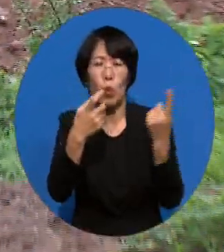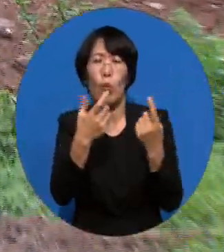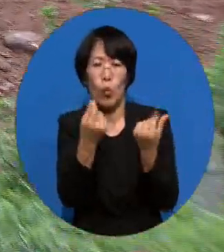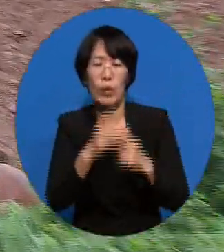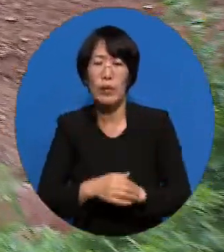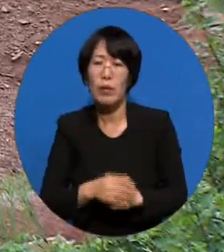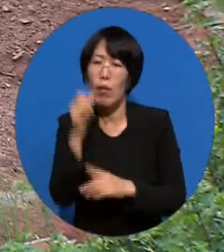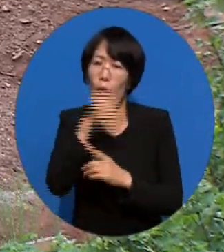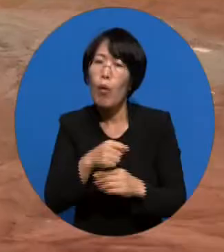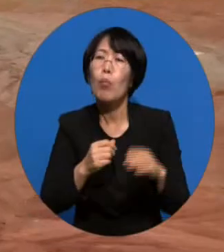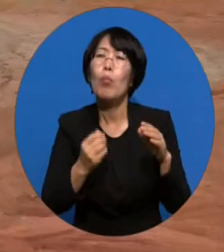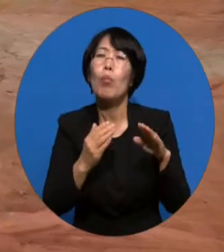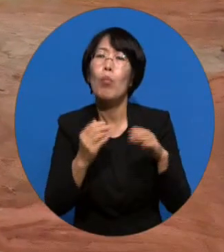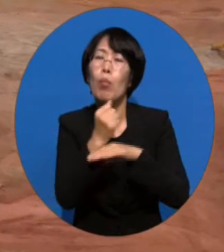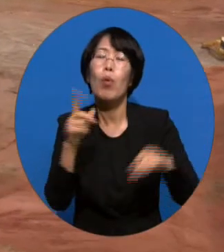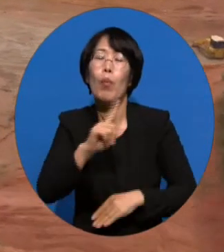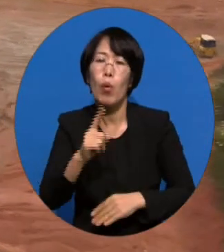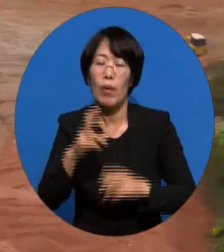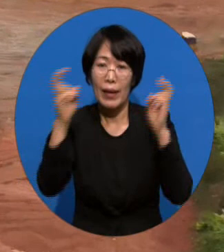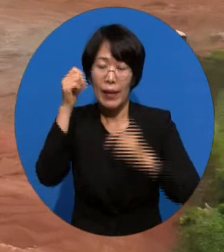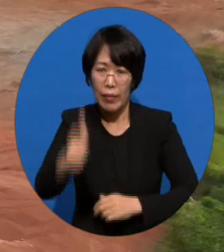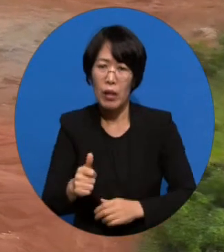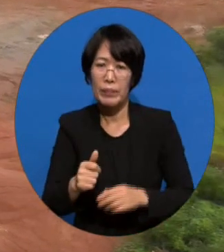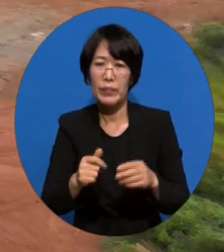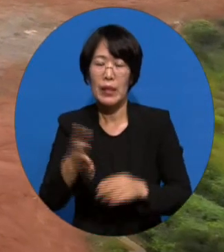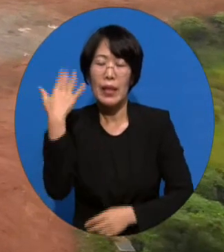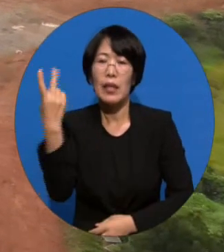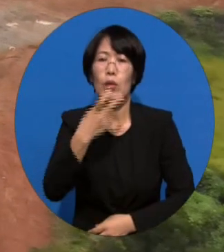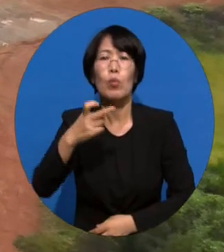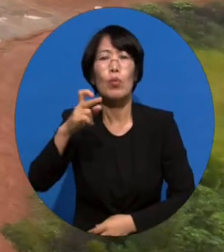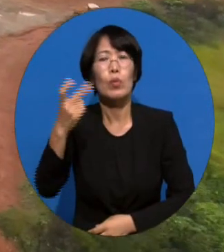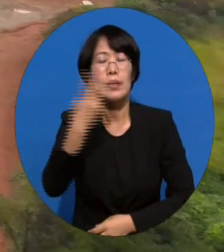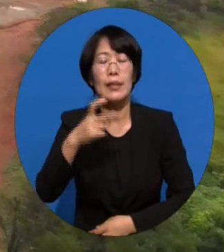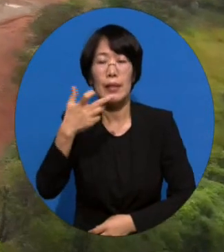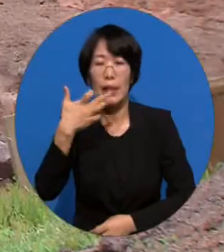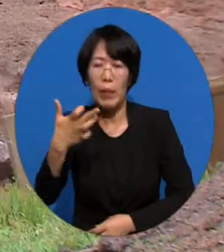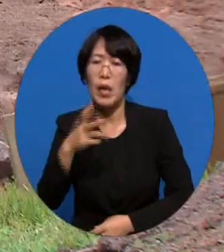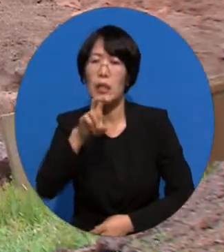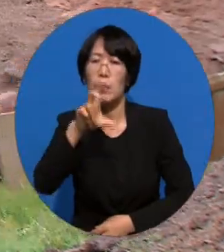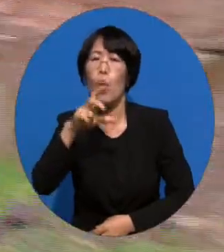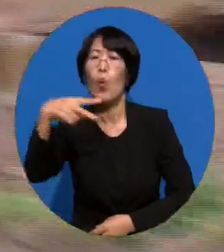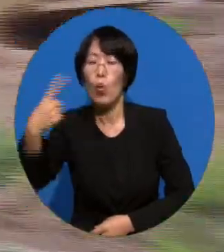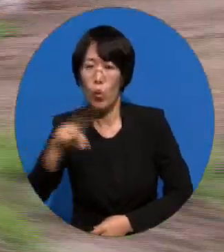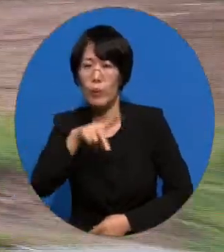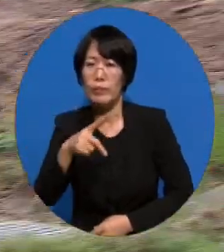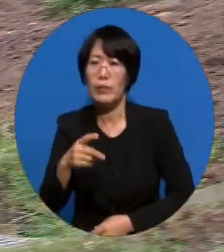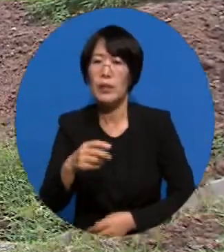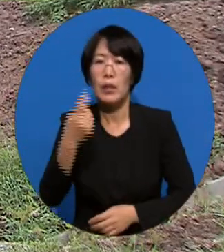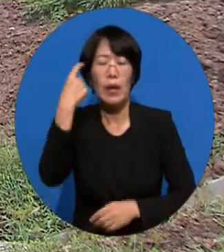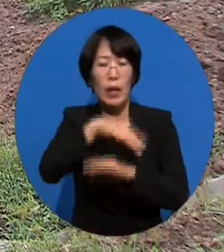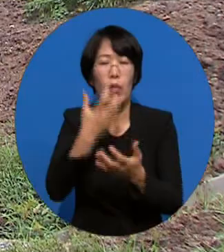허가가 났을까? 사업주는 허가 기준 경사도가 25도였던 지난 2018년 20.25도로